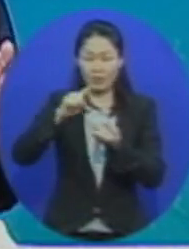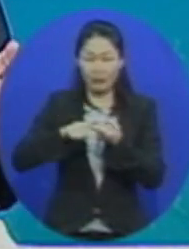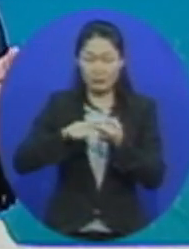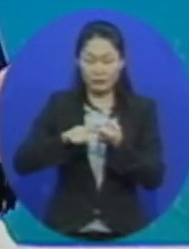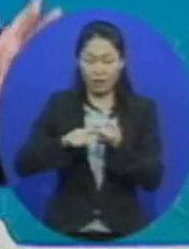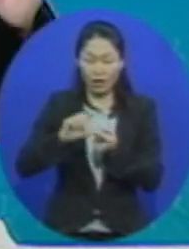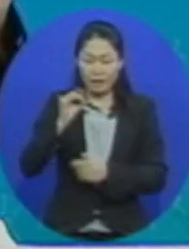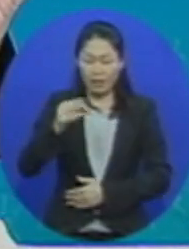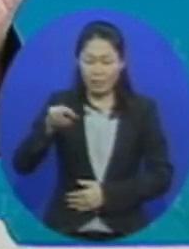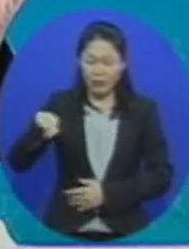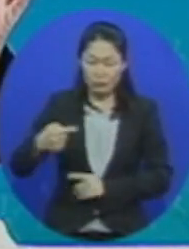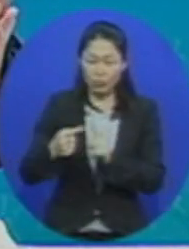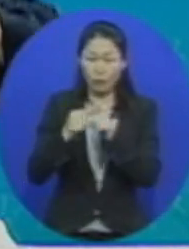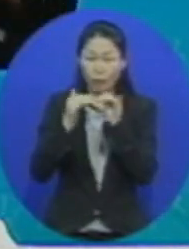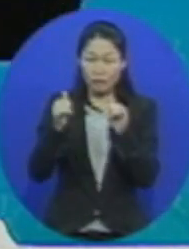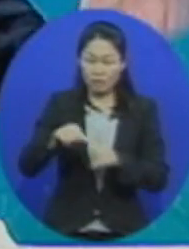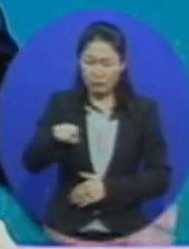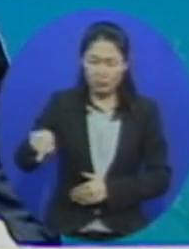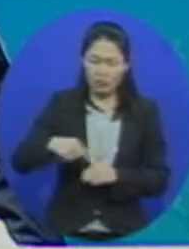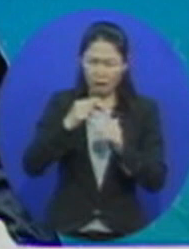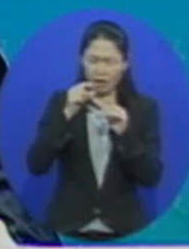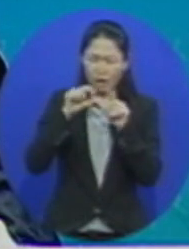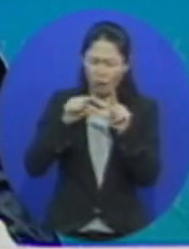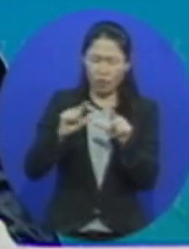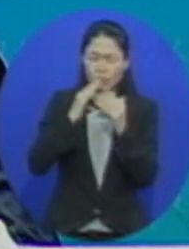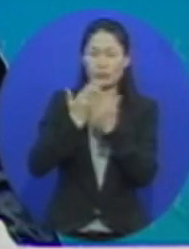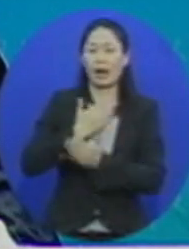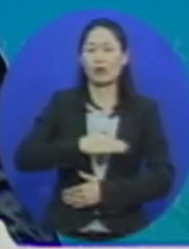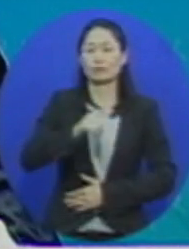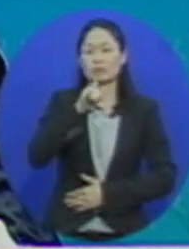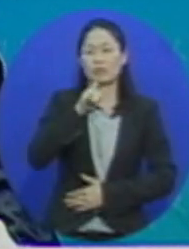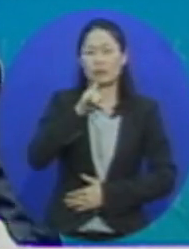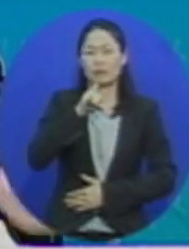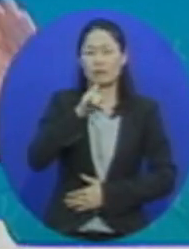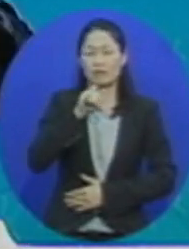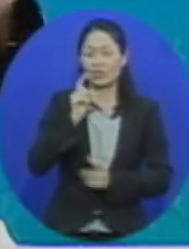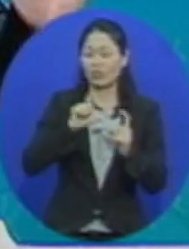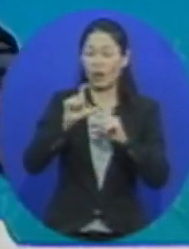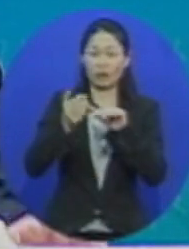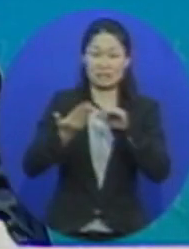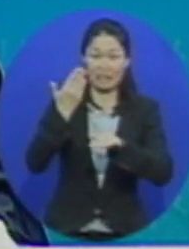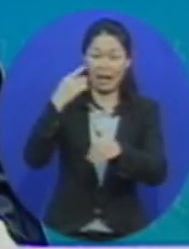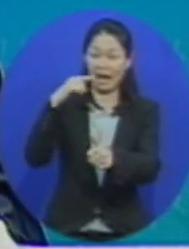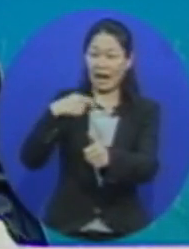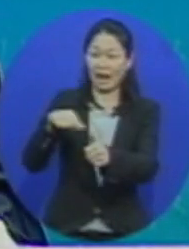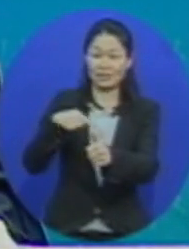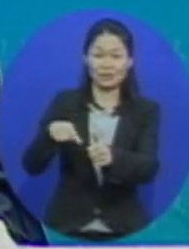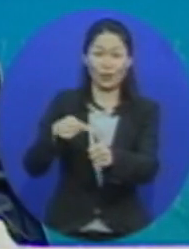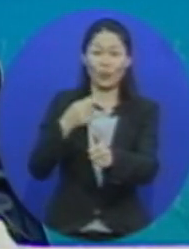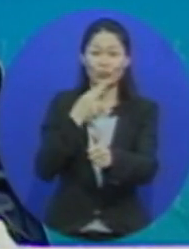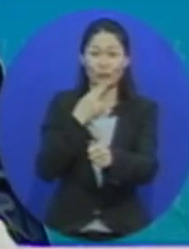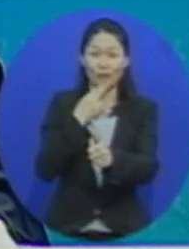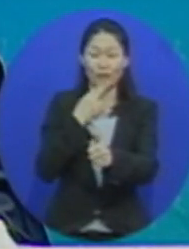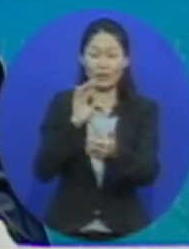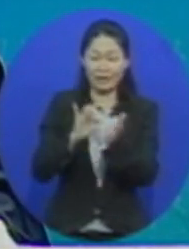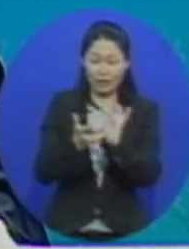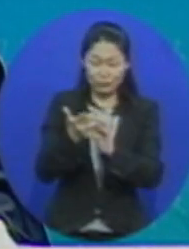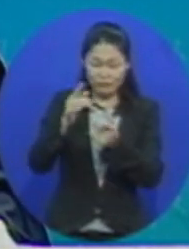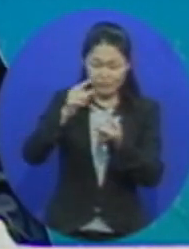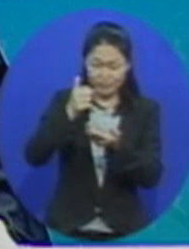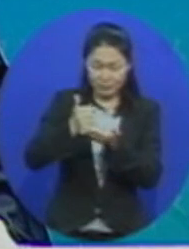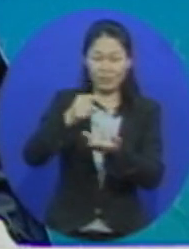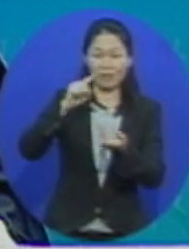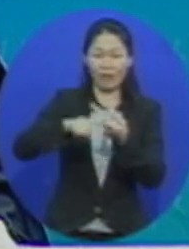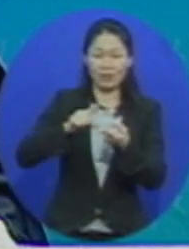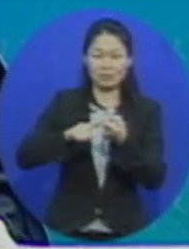교우들이 알기는 거의 다 알고 있다는 겁니다 더 이상 가르칠 게 없어요 예수님에 대해서는